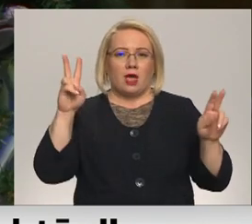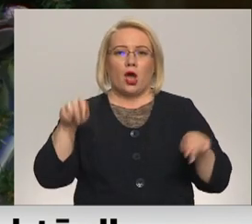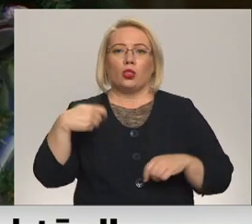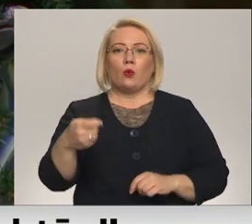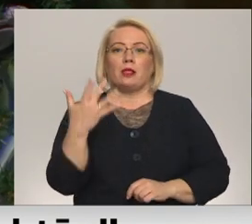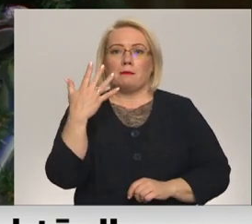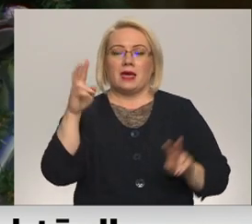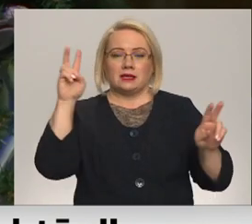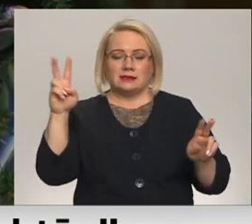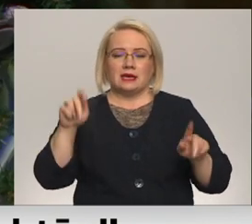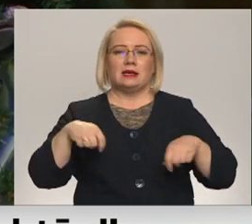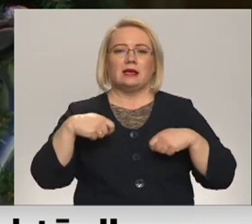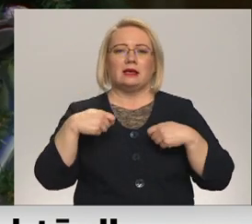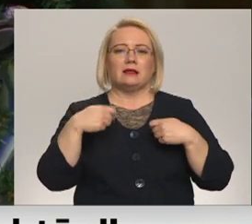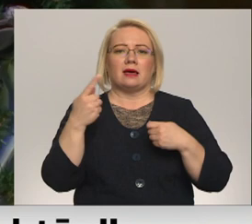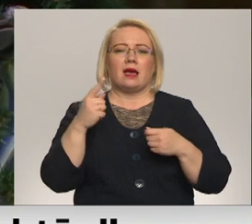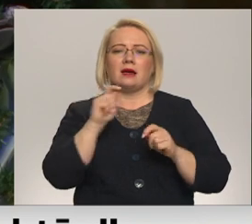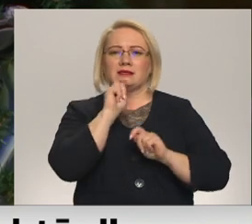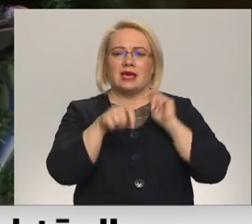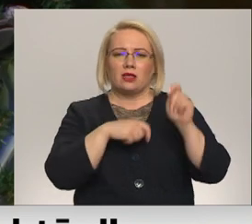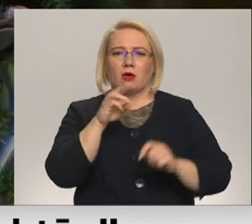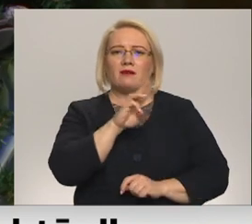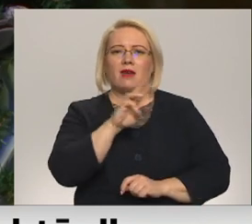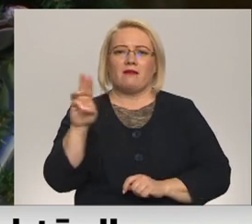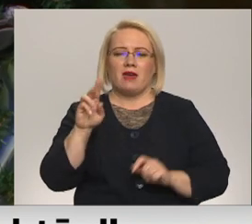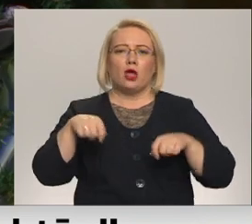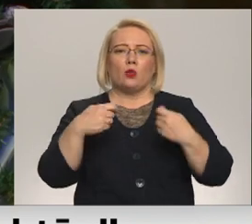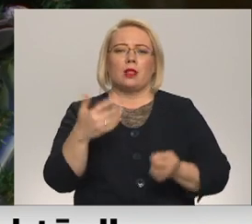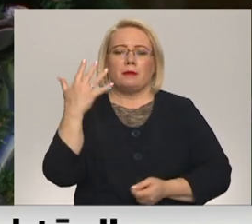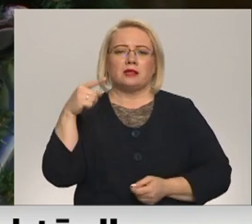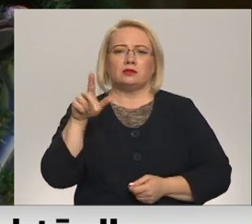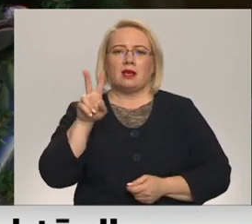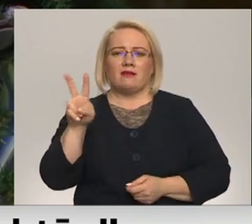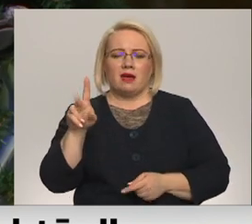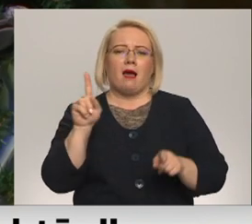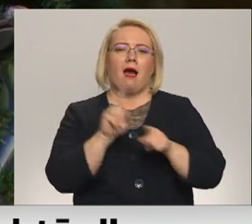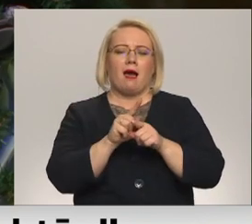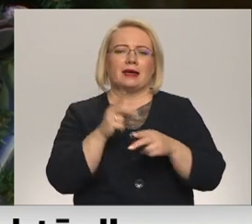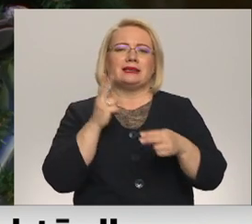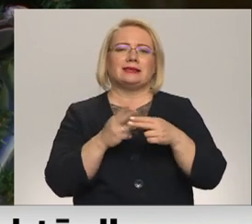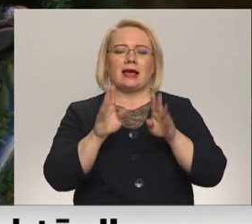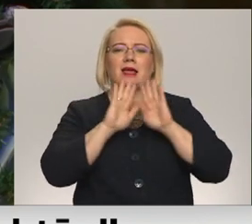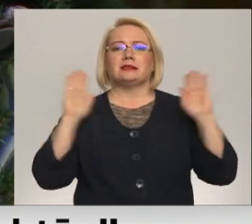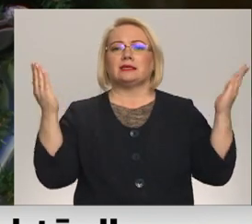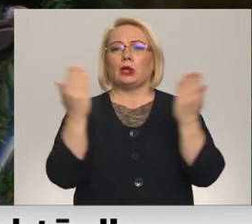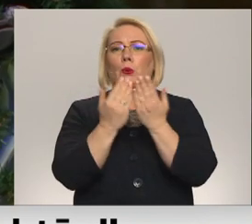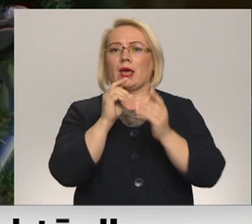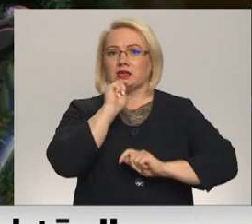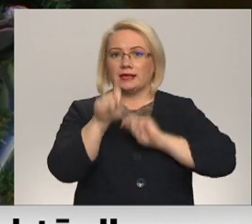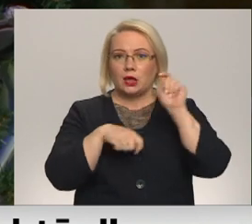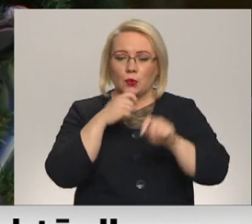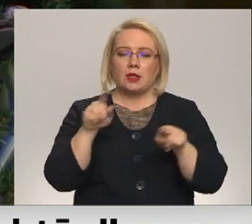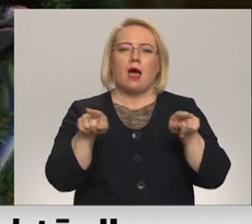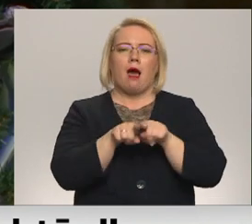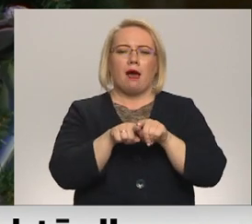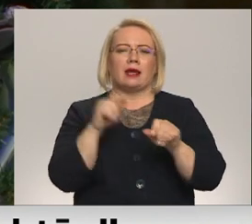mājaslapā www.dot5.lv, kā arī atnākot pie mūsu stikla studiju, visas iespējas to izdarīt. Tāpat to varat izdarīt arī Dagvēles uzpildes